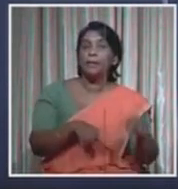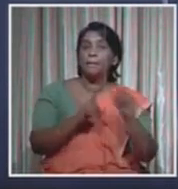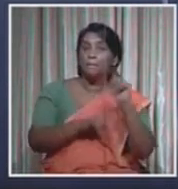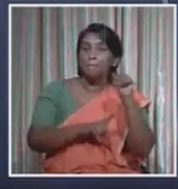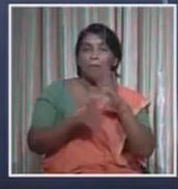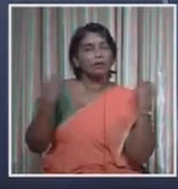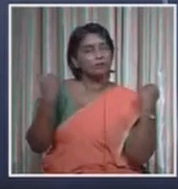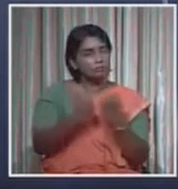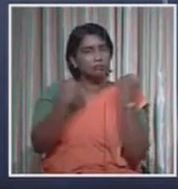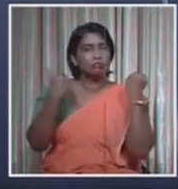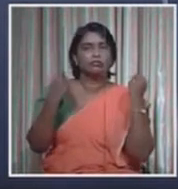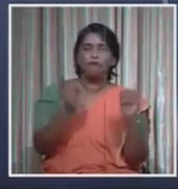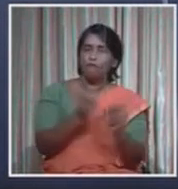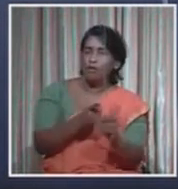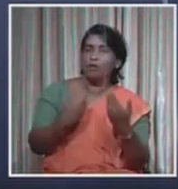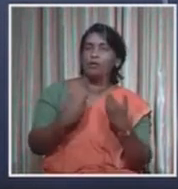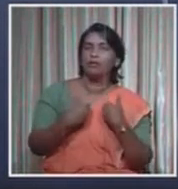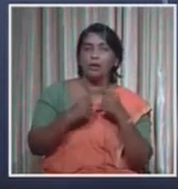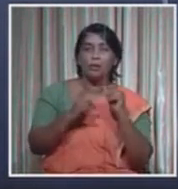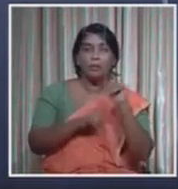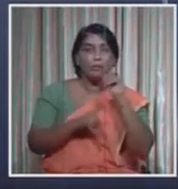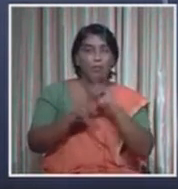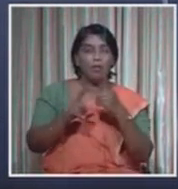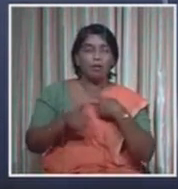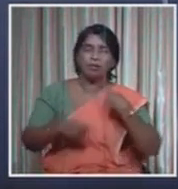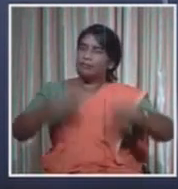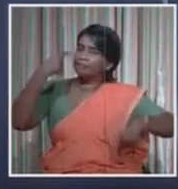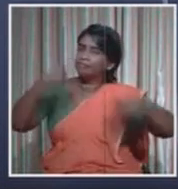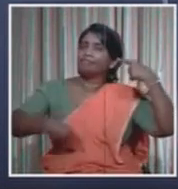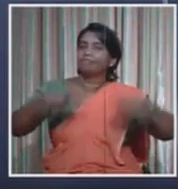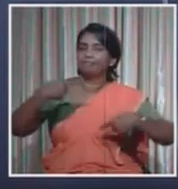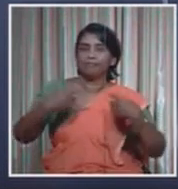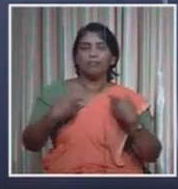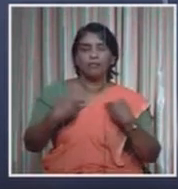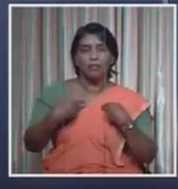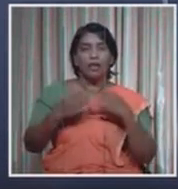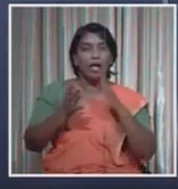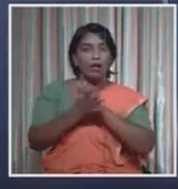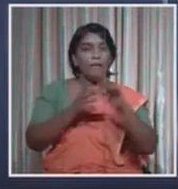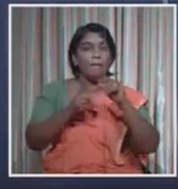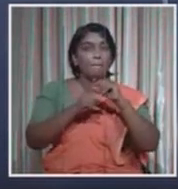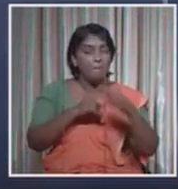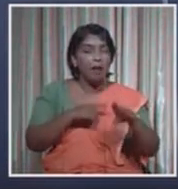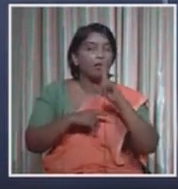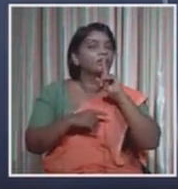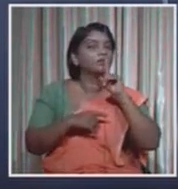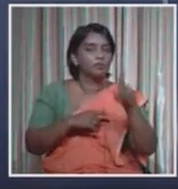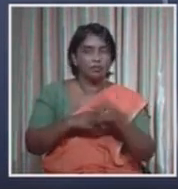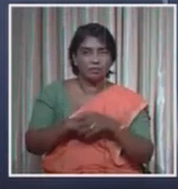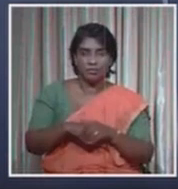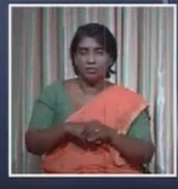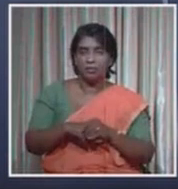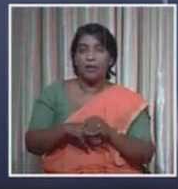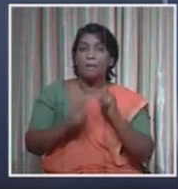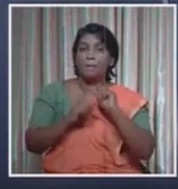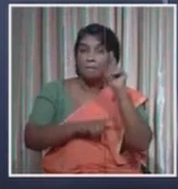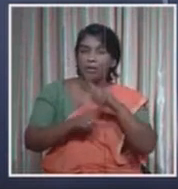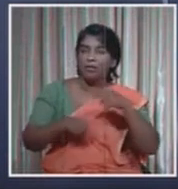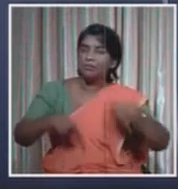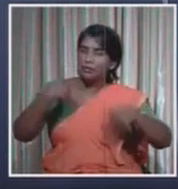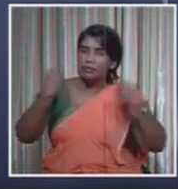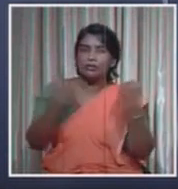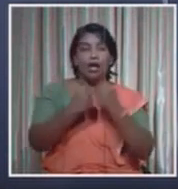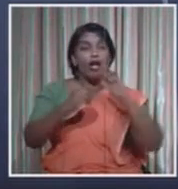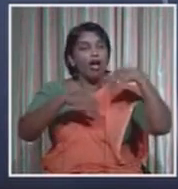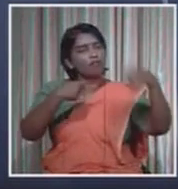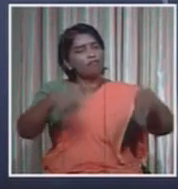රණ්ඩු වෙලා තියෙනවා. අපි මේ පාර්ලිමේන්තුවේ වාදී වාදලා තියෙනවා. හරින් ෆනාන්ඩු මන්ත්‍රීතුමායන් අහන්න අපි පාලිමෙන්තු රණ්ඩු වෙලා තියෙනවා, එළියත්